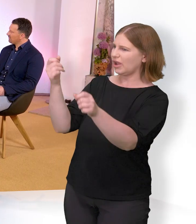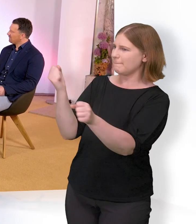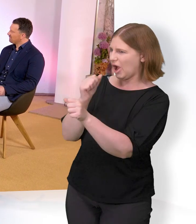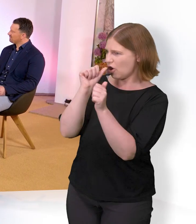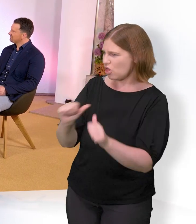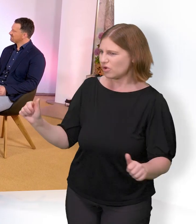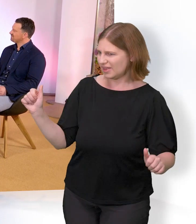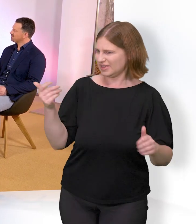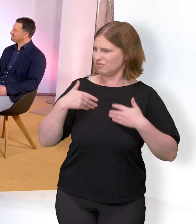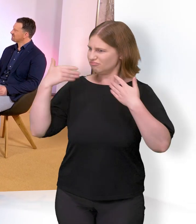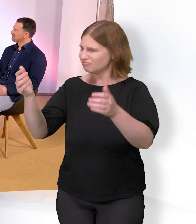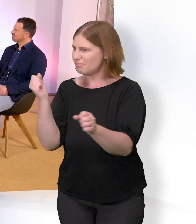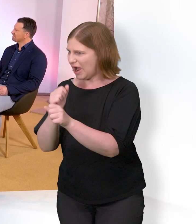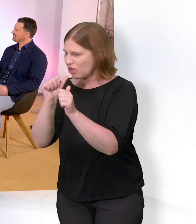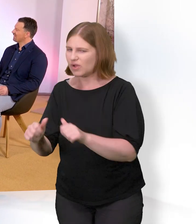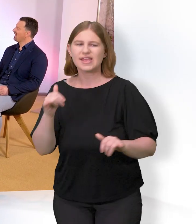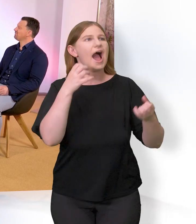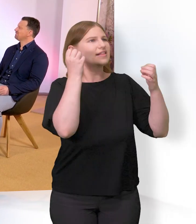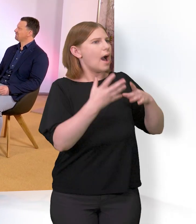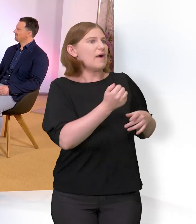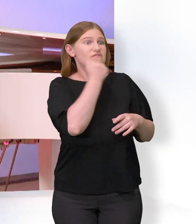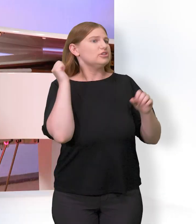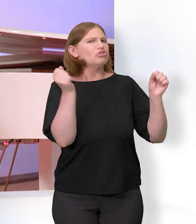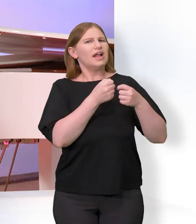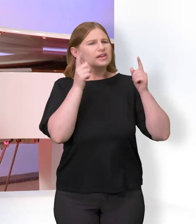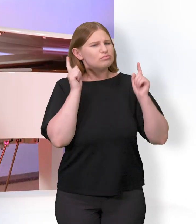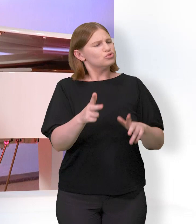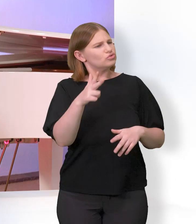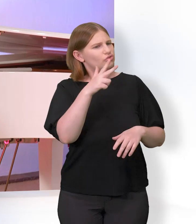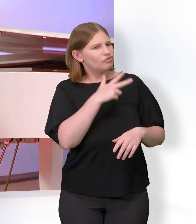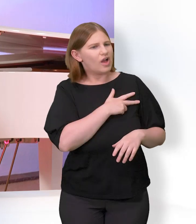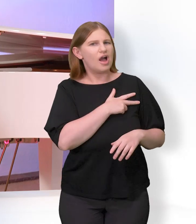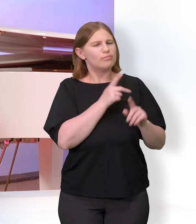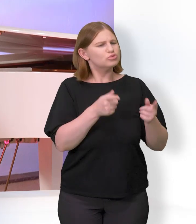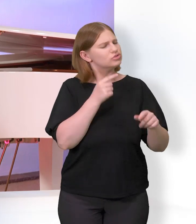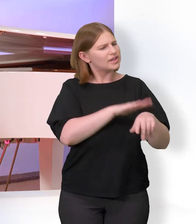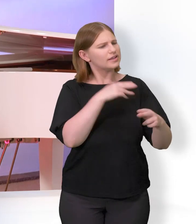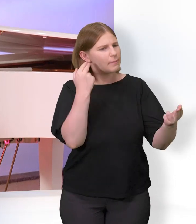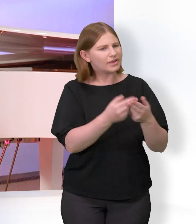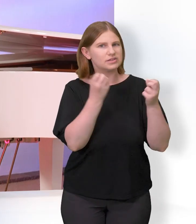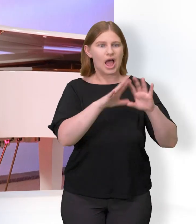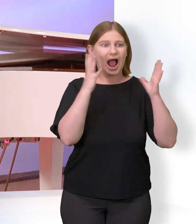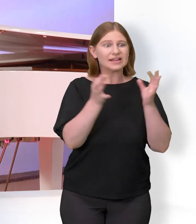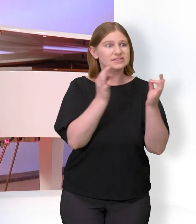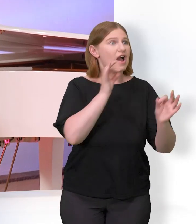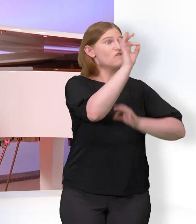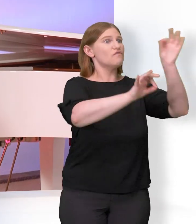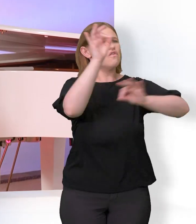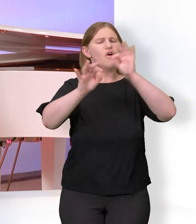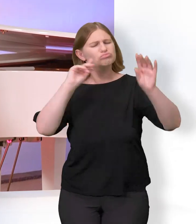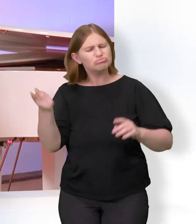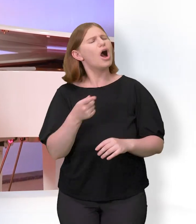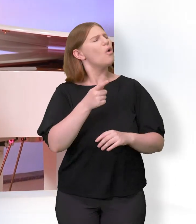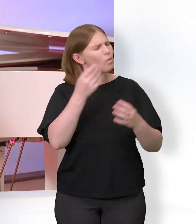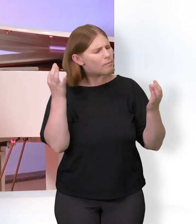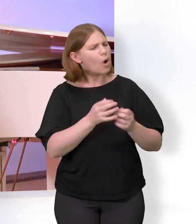Ja, wobei du kannst es auch nicht faken. Also natürlich muss da auch das passen und du sollst auch nicht den ganzen Tag nur, du musst natürlich auch